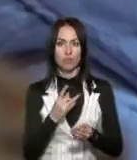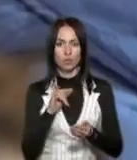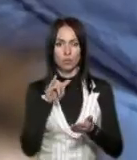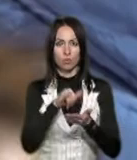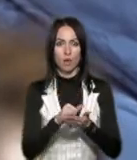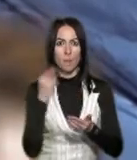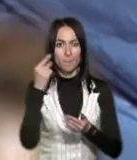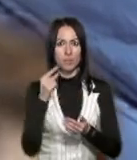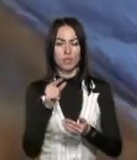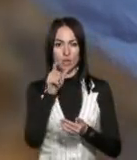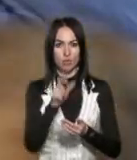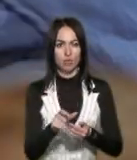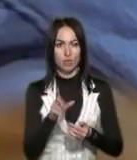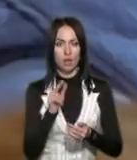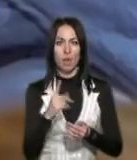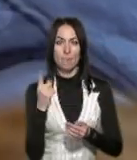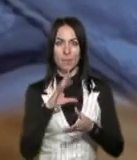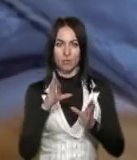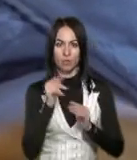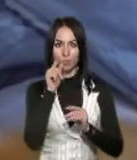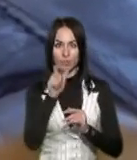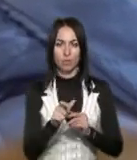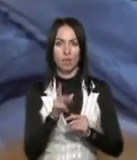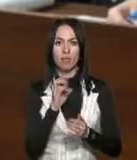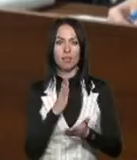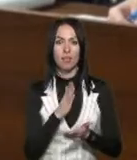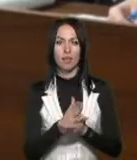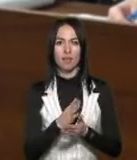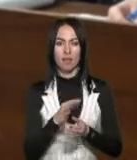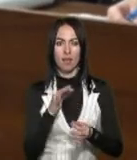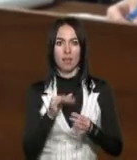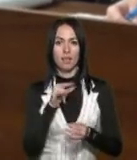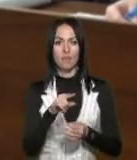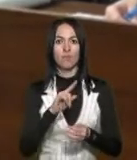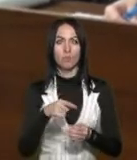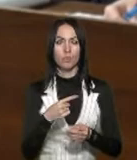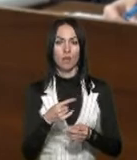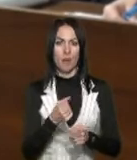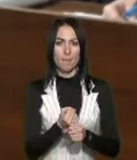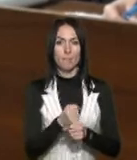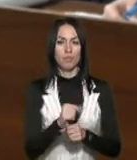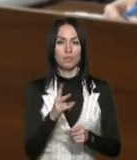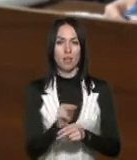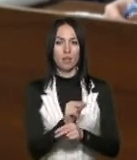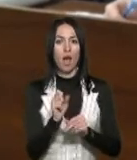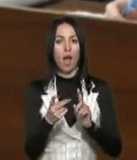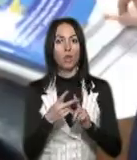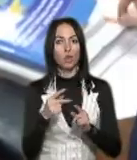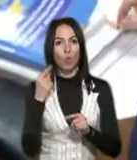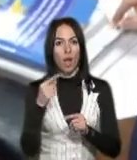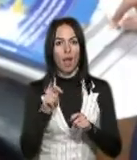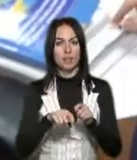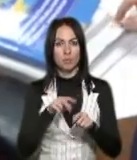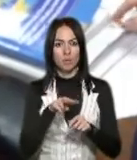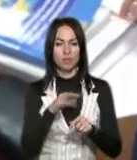стан Безрука. Згідно перших висновків, чоловік не є осудним та вимагає примусового лікування. Друга експертиза ці висновки